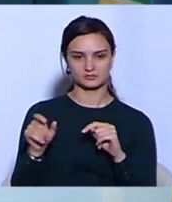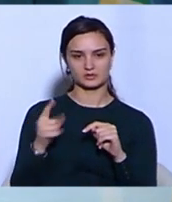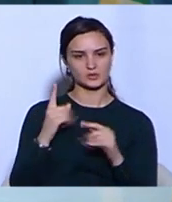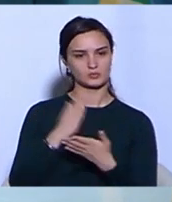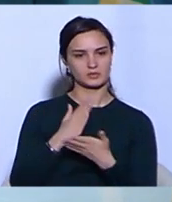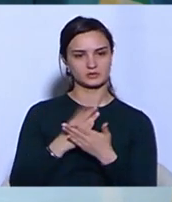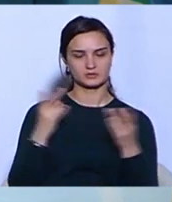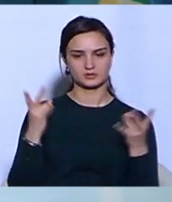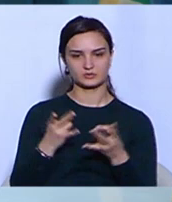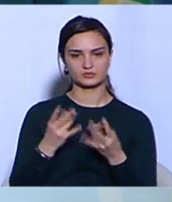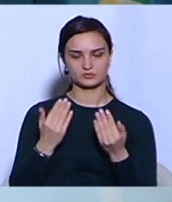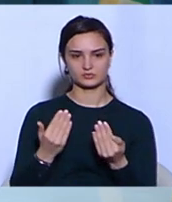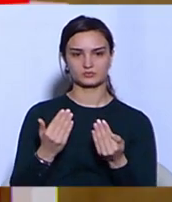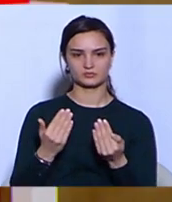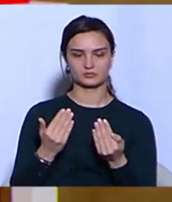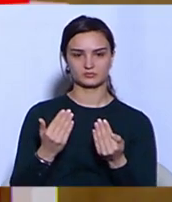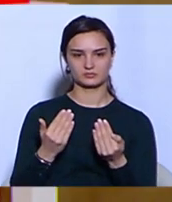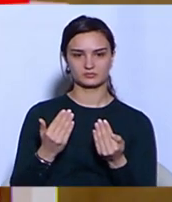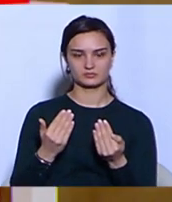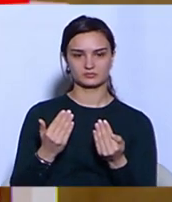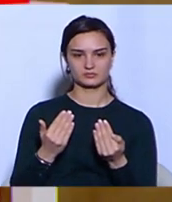არის საჭირო სწორედ ასეთი